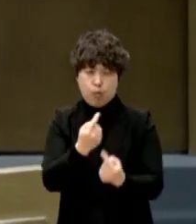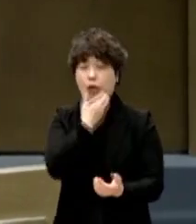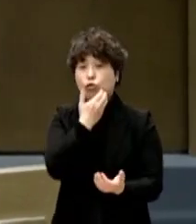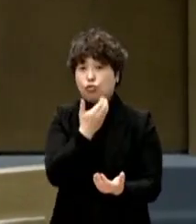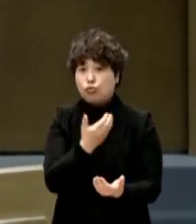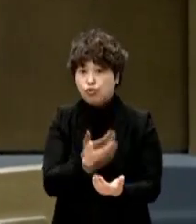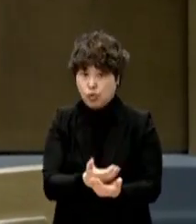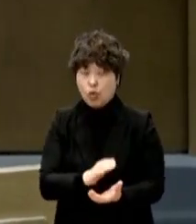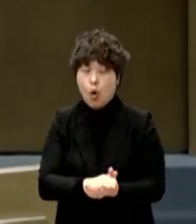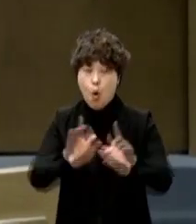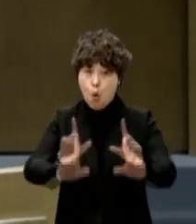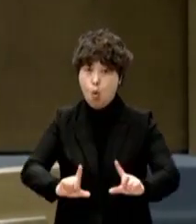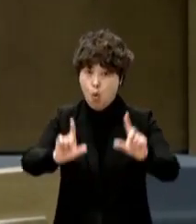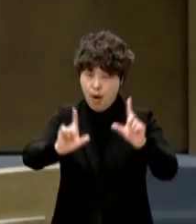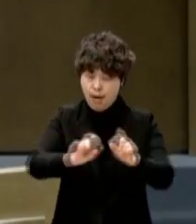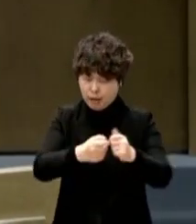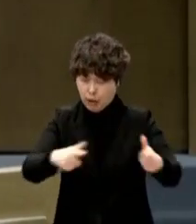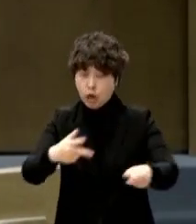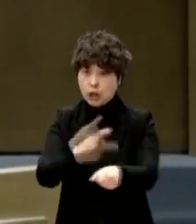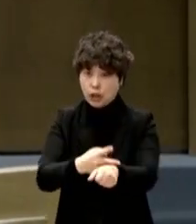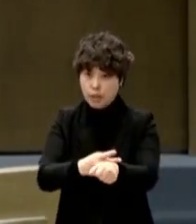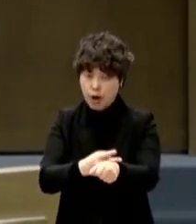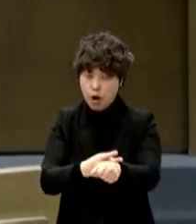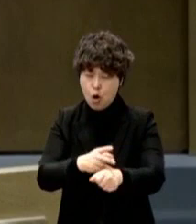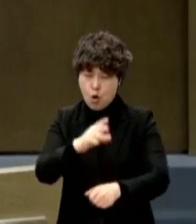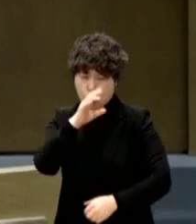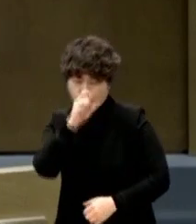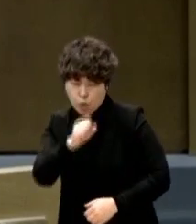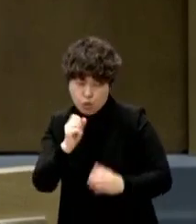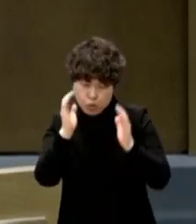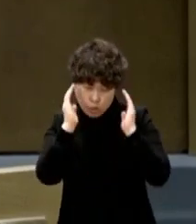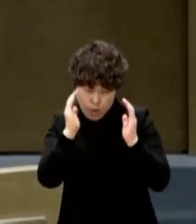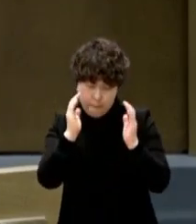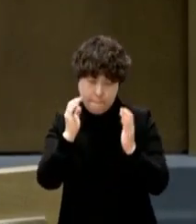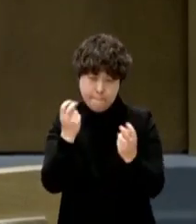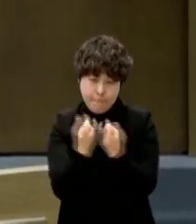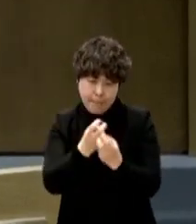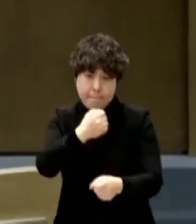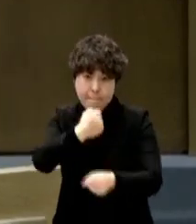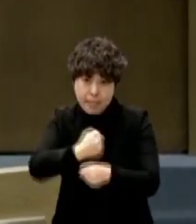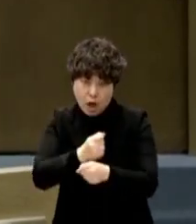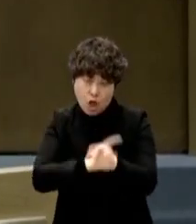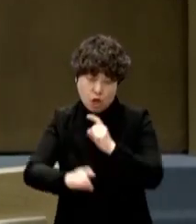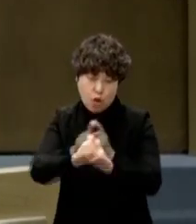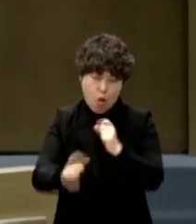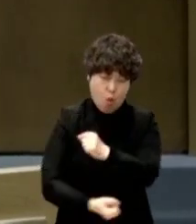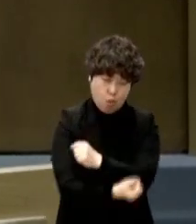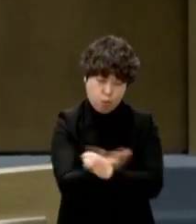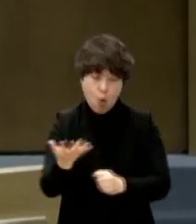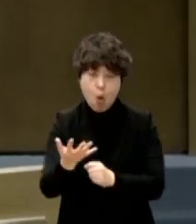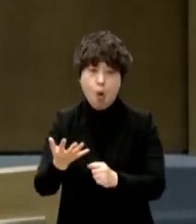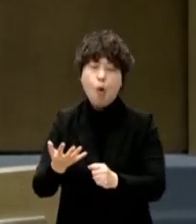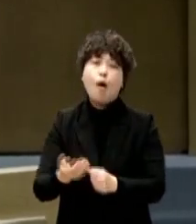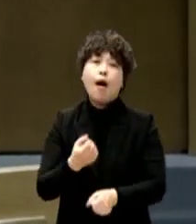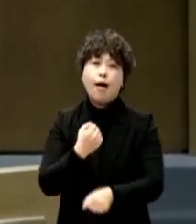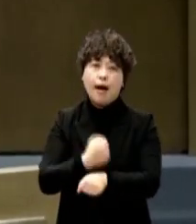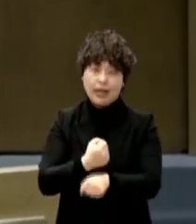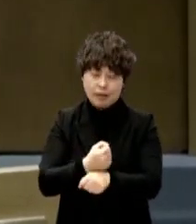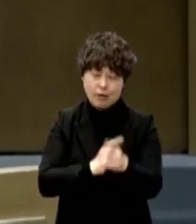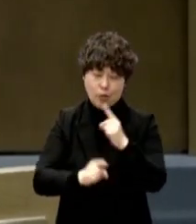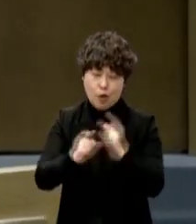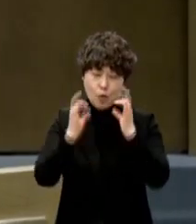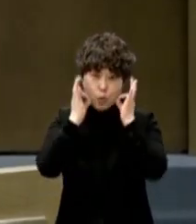중요합니다. 올해는 여러 선생님들이 우수 수어 콘텐츠를 발굴해서 하이러닝에 널리 공유할 수 있도록